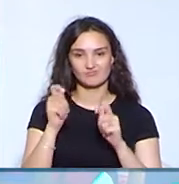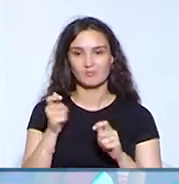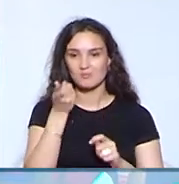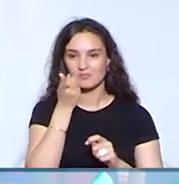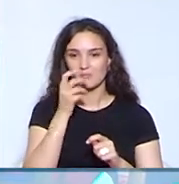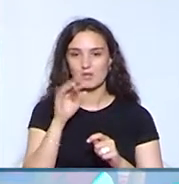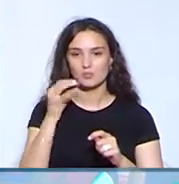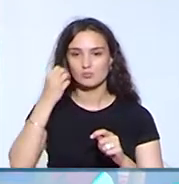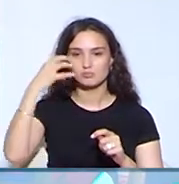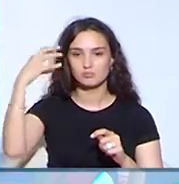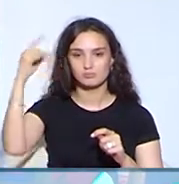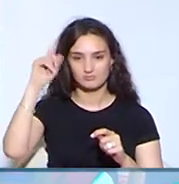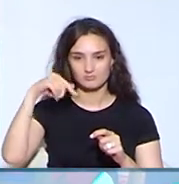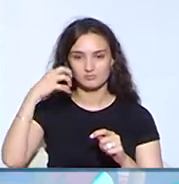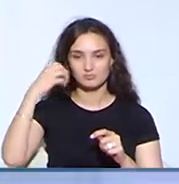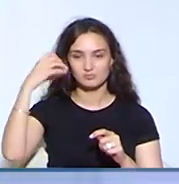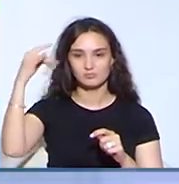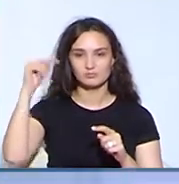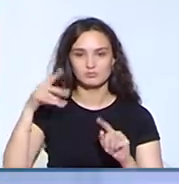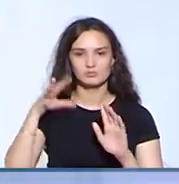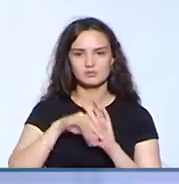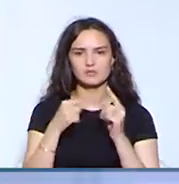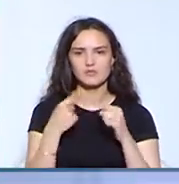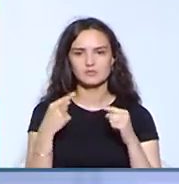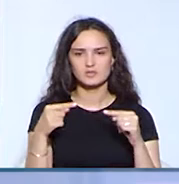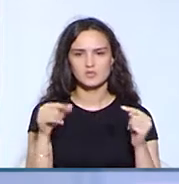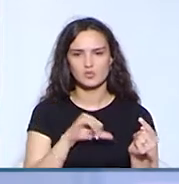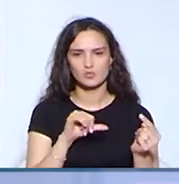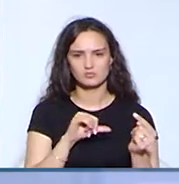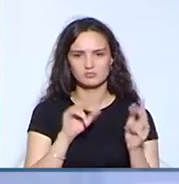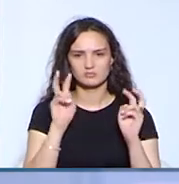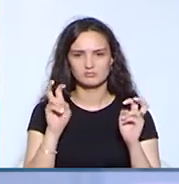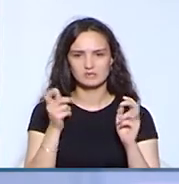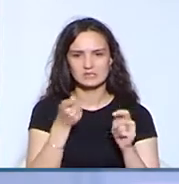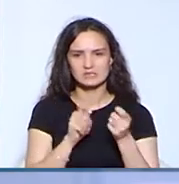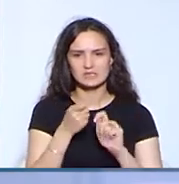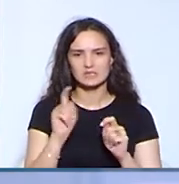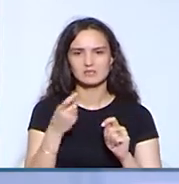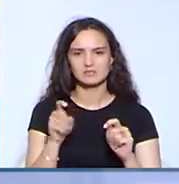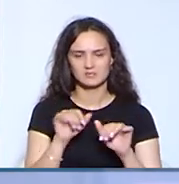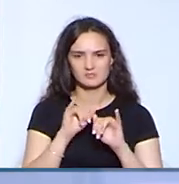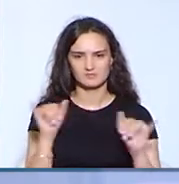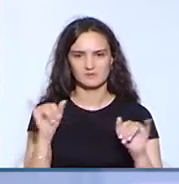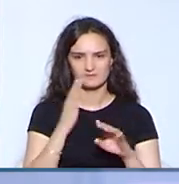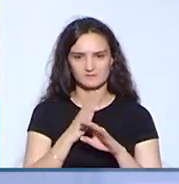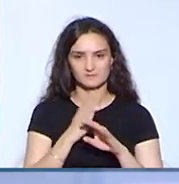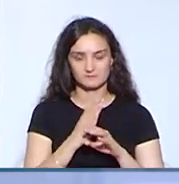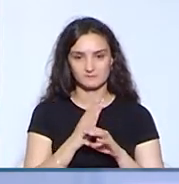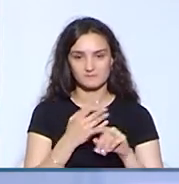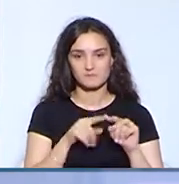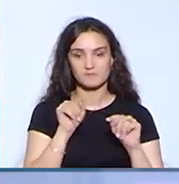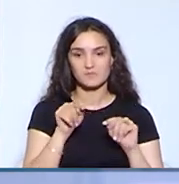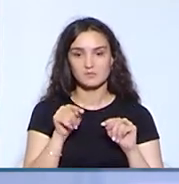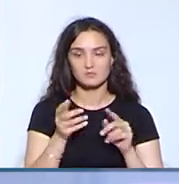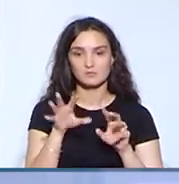მაიხვანის ბოლი, ქალბატონმა ხათუნამ ახსენა რომ შეიცავს სხვადასხვა ნარკოტიკულ ეგრეთ წოდებულ საშუალებებს. აქედან გამომდინარე მისი